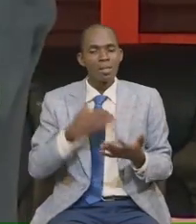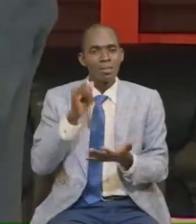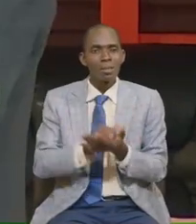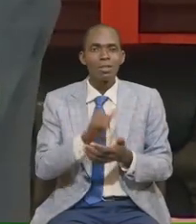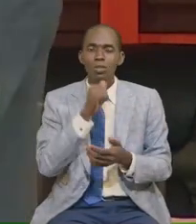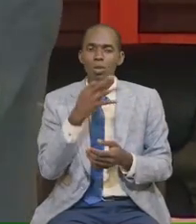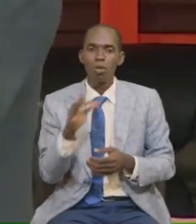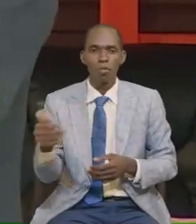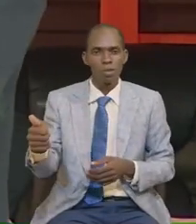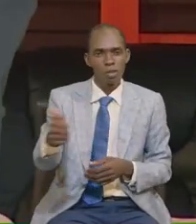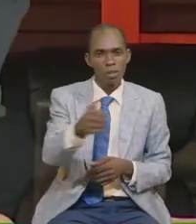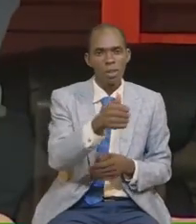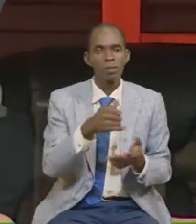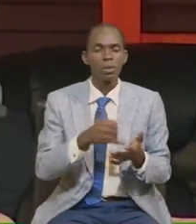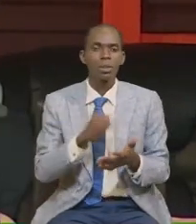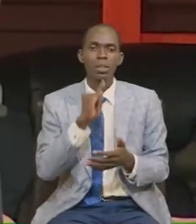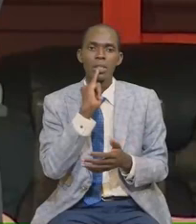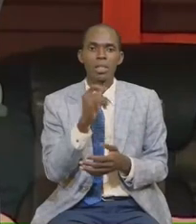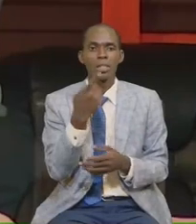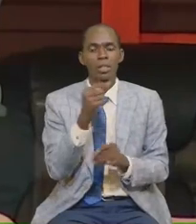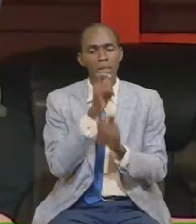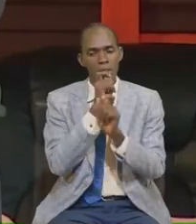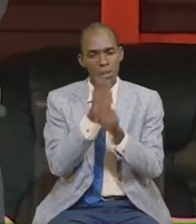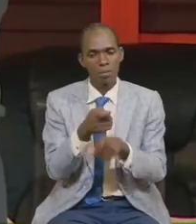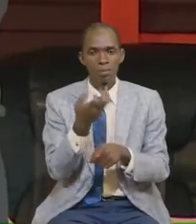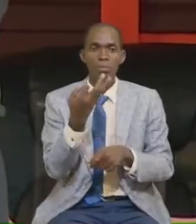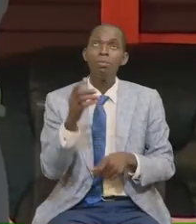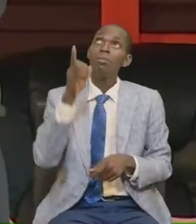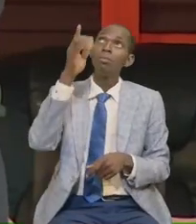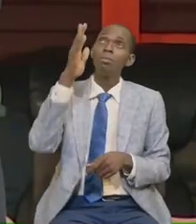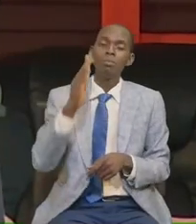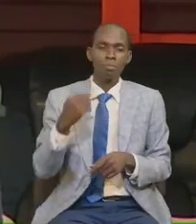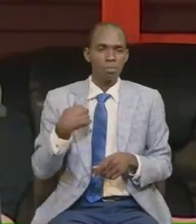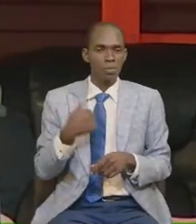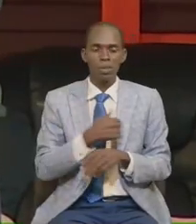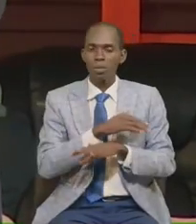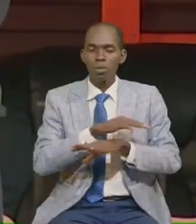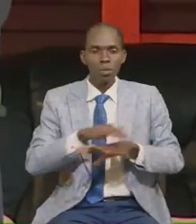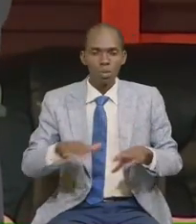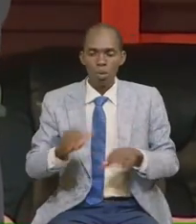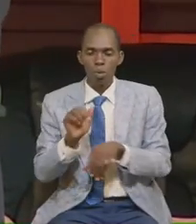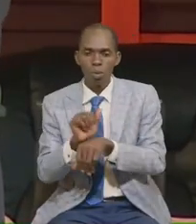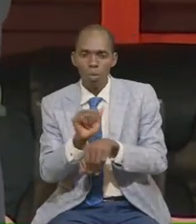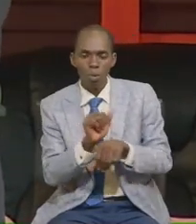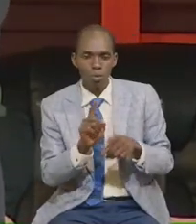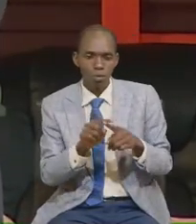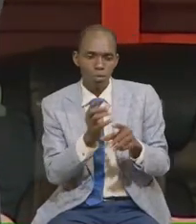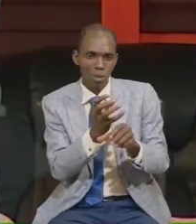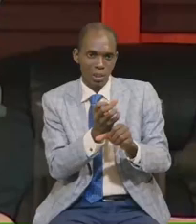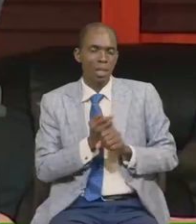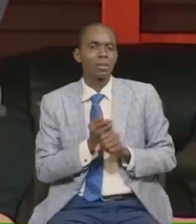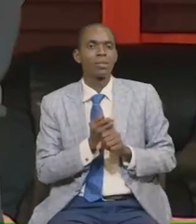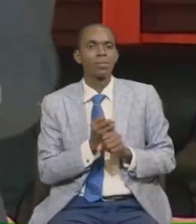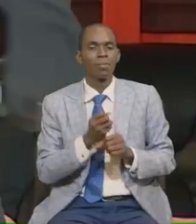le don de Dieu. Nous ne gagnons pas des points ou des